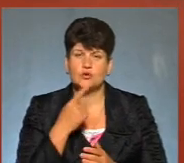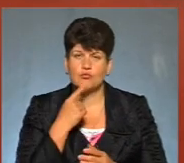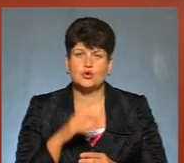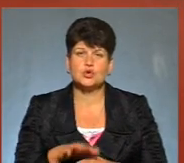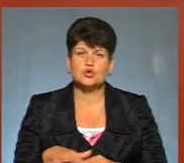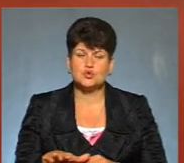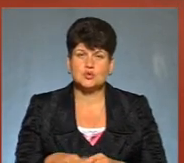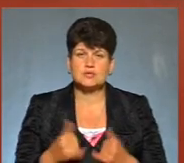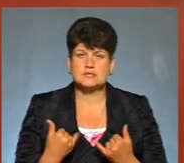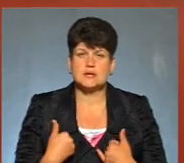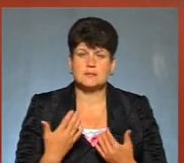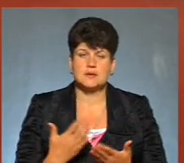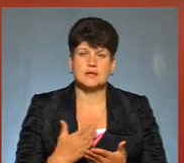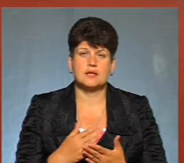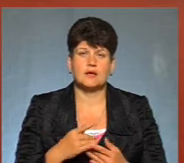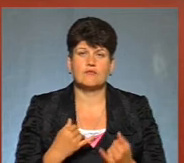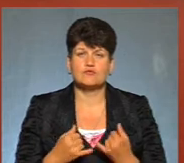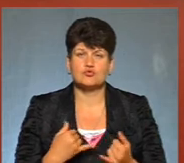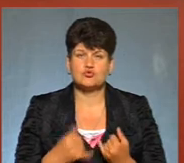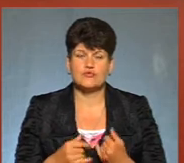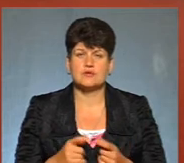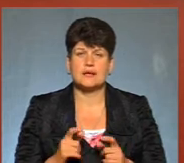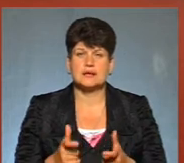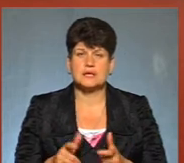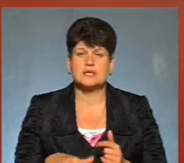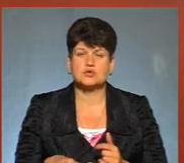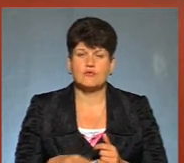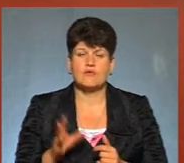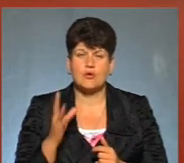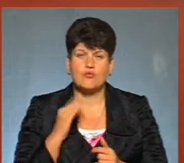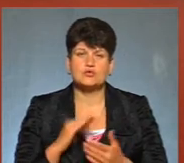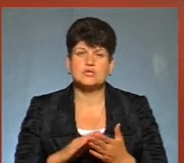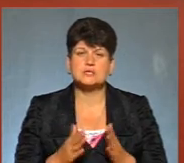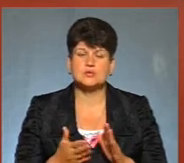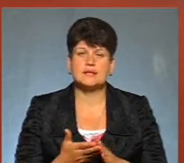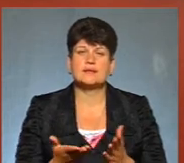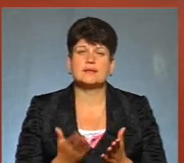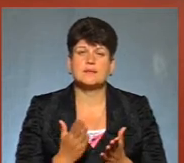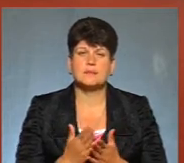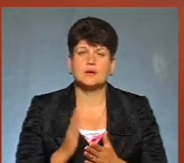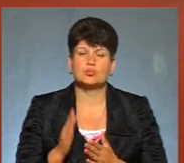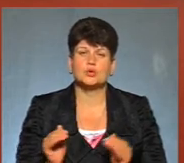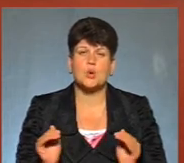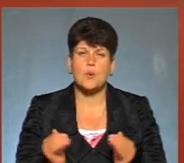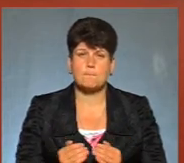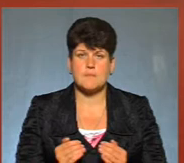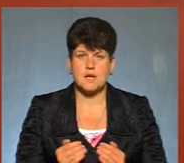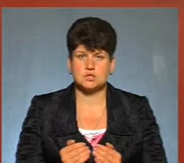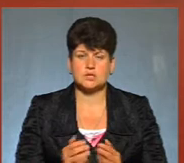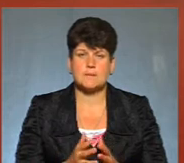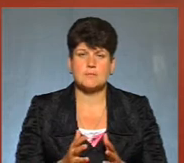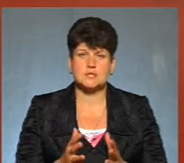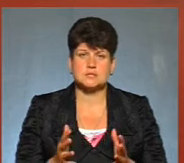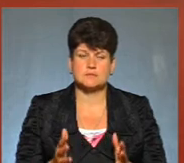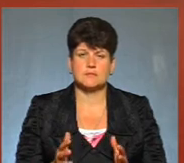ми знаходимося у жовтій карантинній зоні. На вашу думку, враховуючи ситуацію, які мають бути обмеження і максимальні